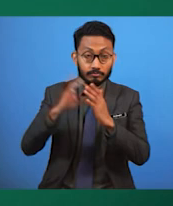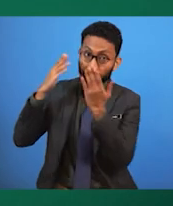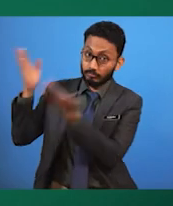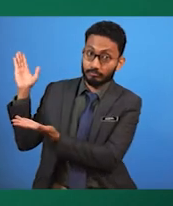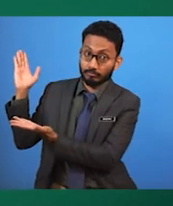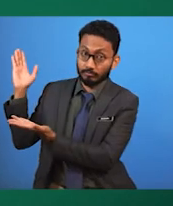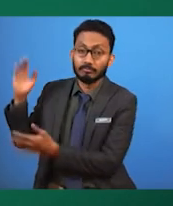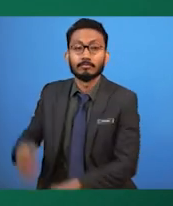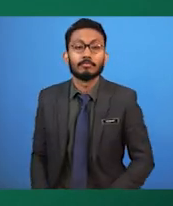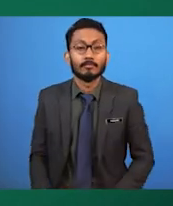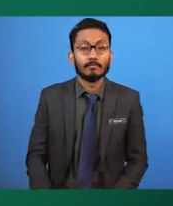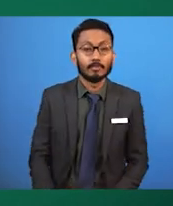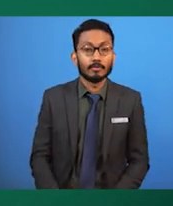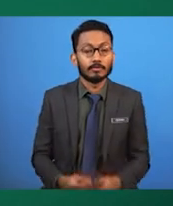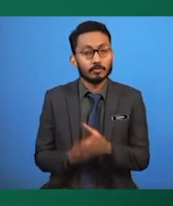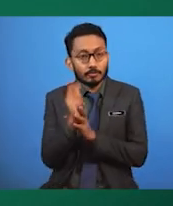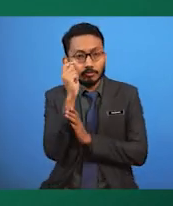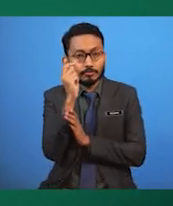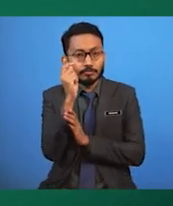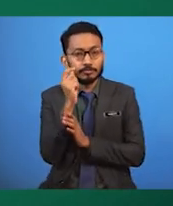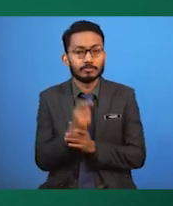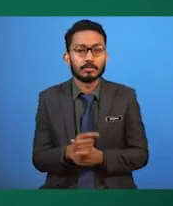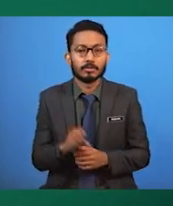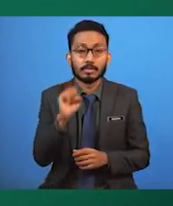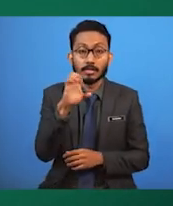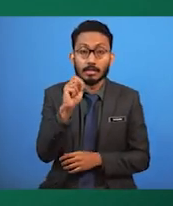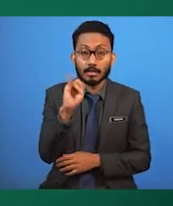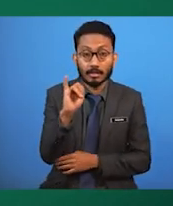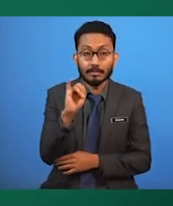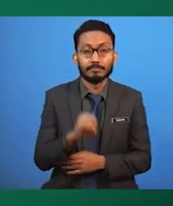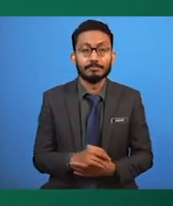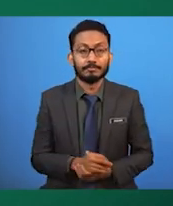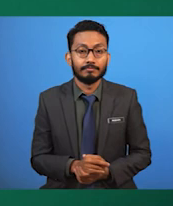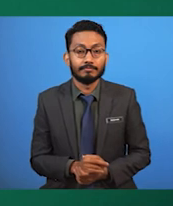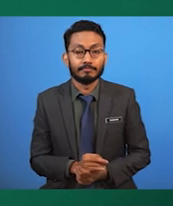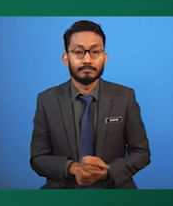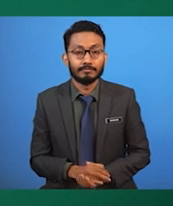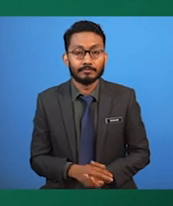bentuk tumbuhan seni Tetracelmis dan Chlorella species.